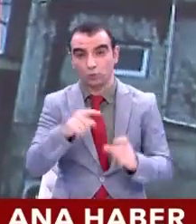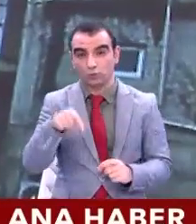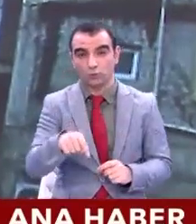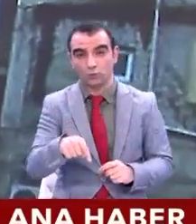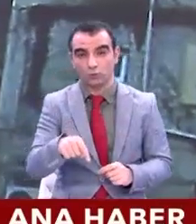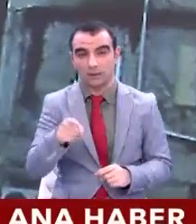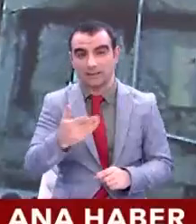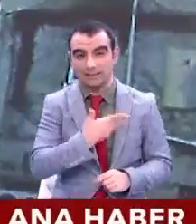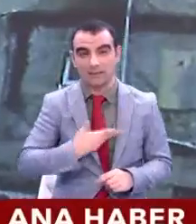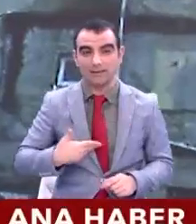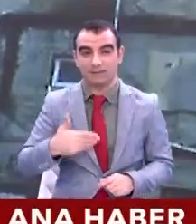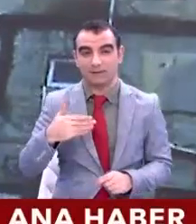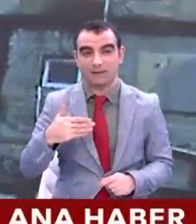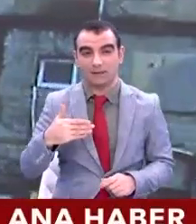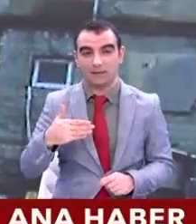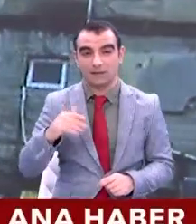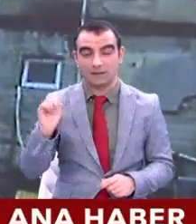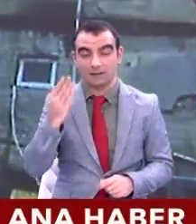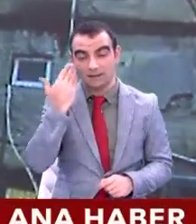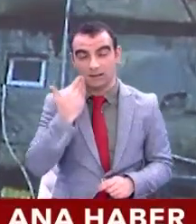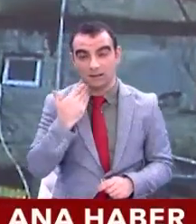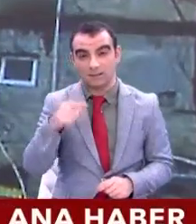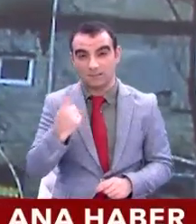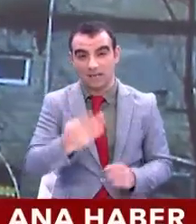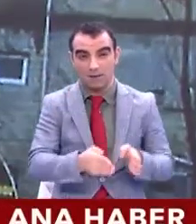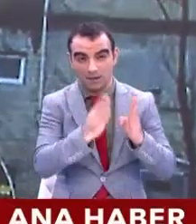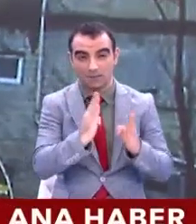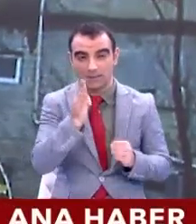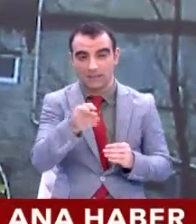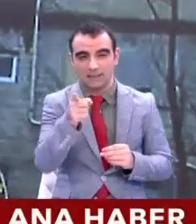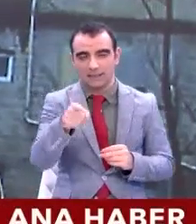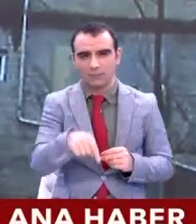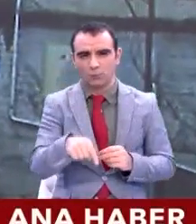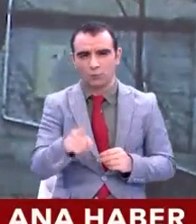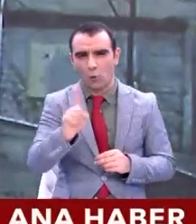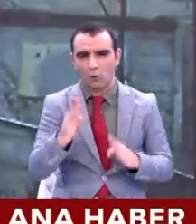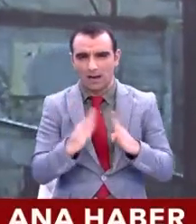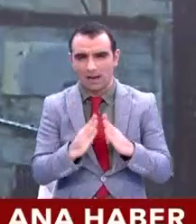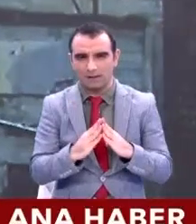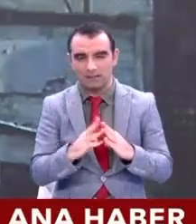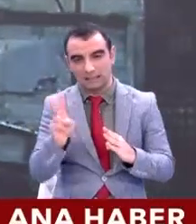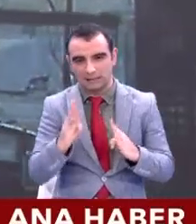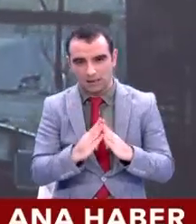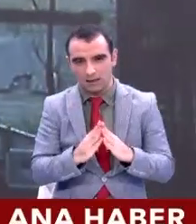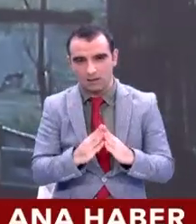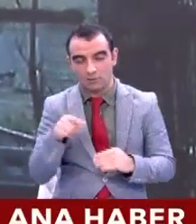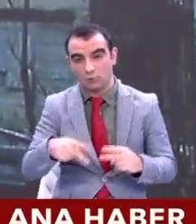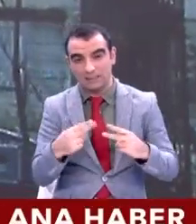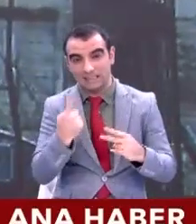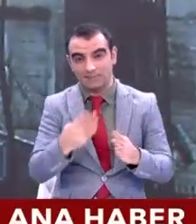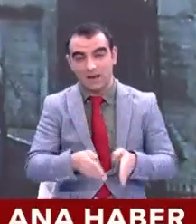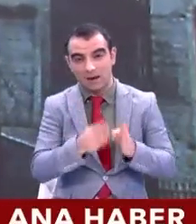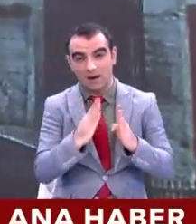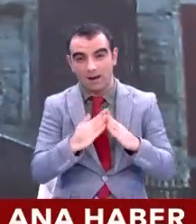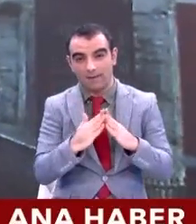sorun burada Değerli seyirciler diyelim ki gidiyor görevler diyor ki bir apart bakın diyor Siz burada diyor 10 dairesiniz 20 dairesiniz Fakat bu riskli bir konut